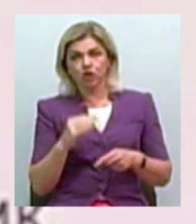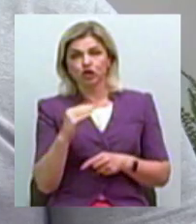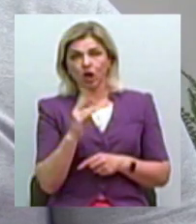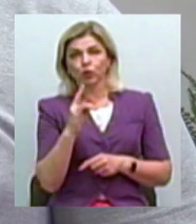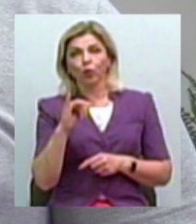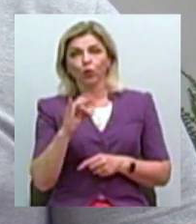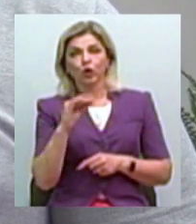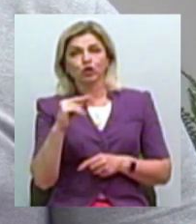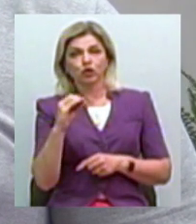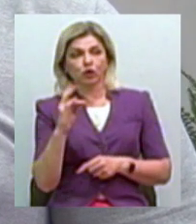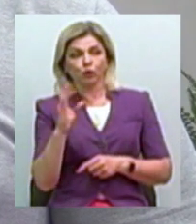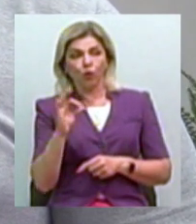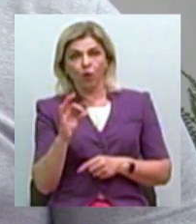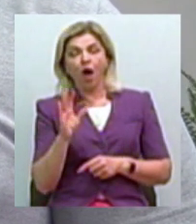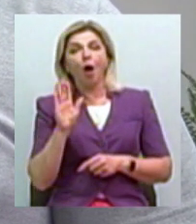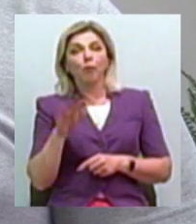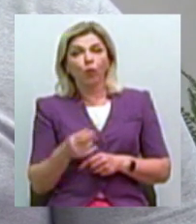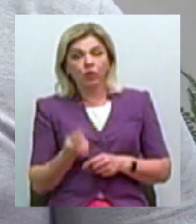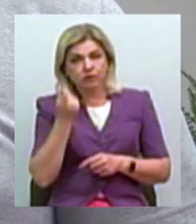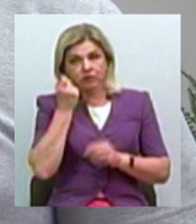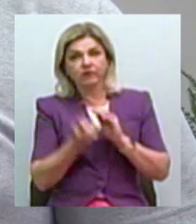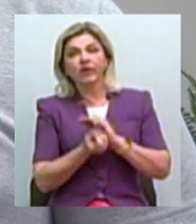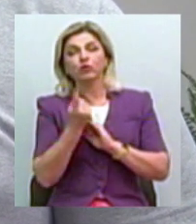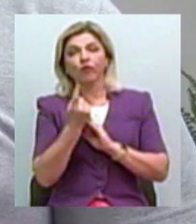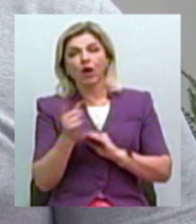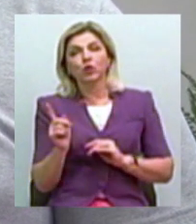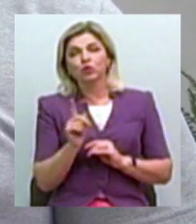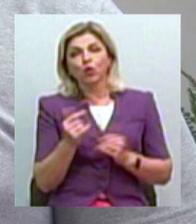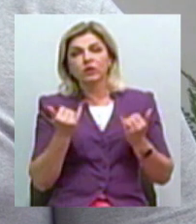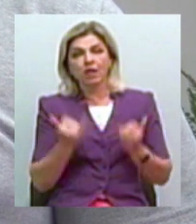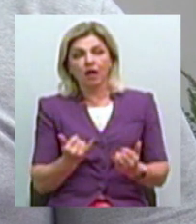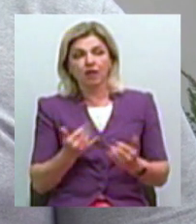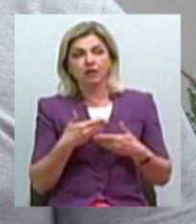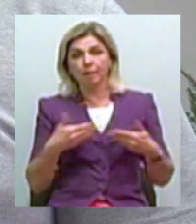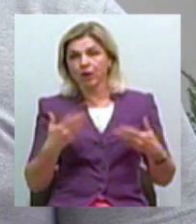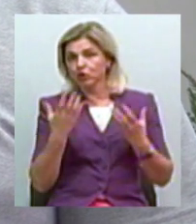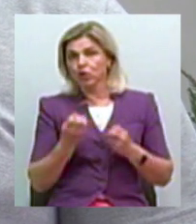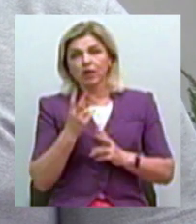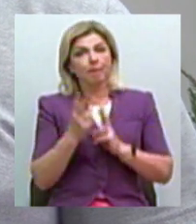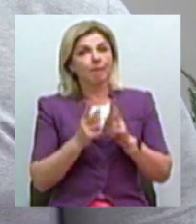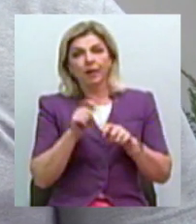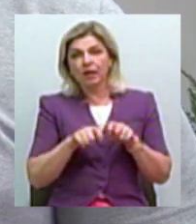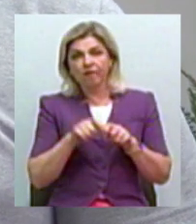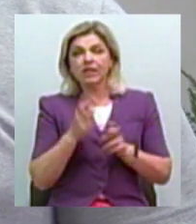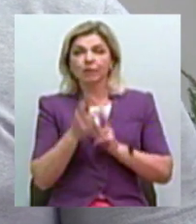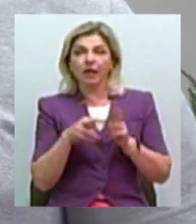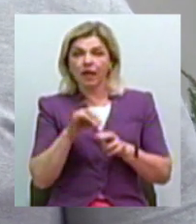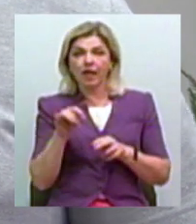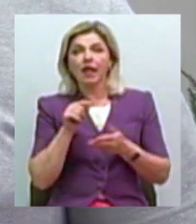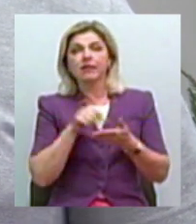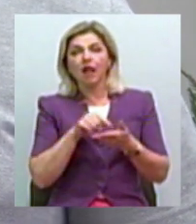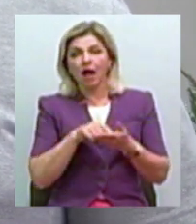Курченка. А потім з'ясувалося, що зараз ми ще не перевірили, змінилися ли там засновники,